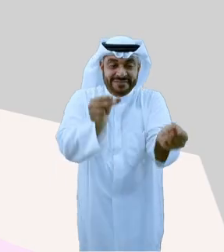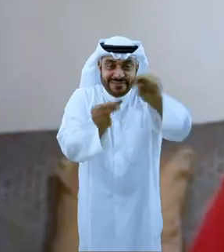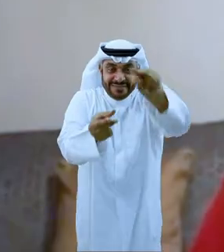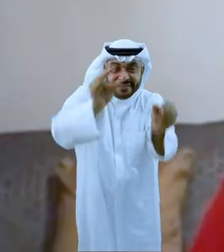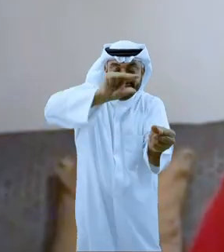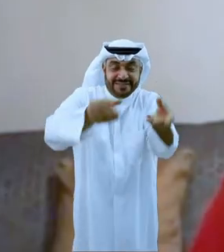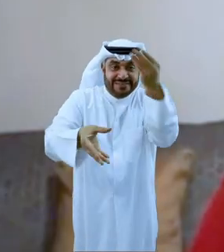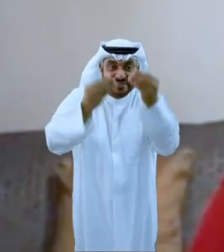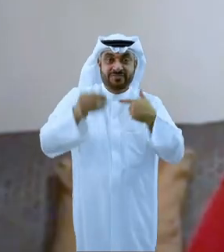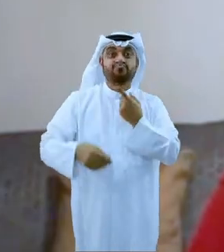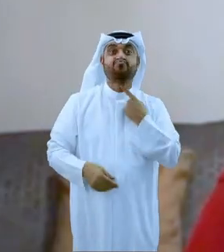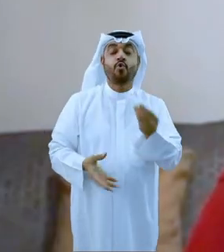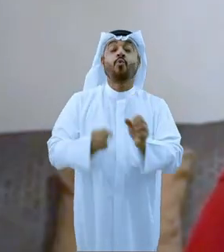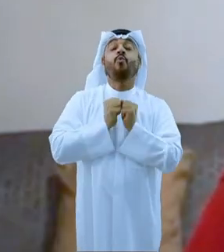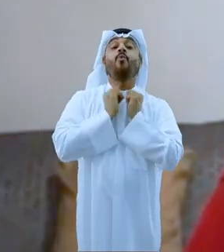حبيت تجربة اليوم؟